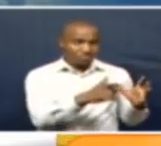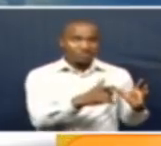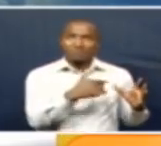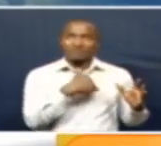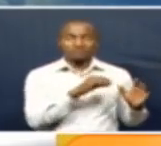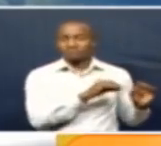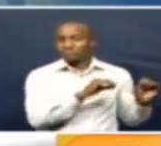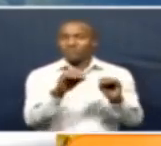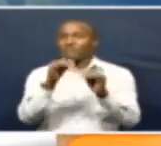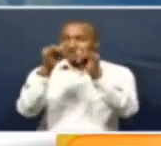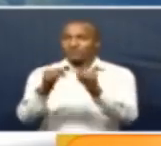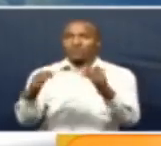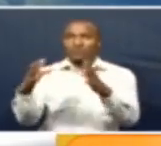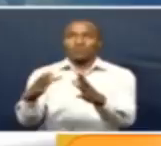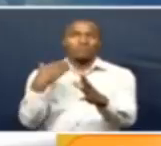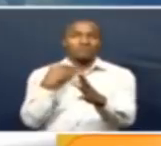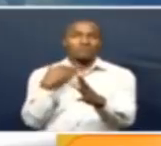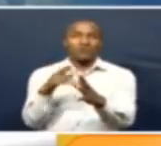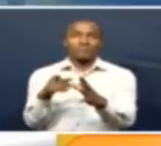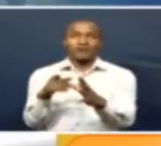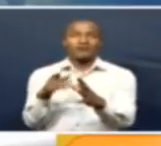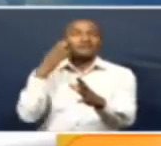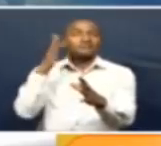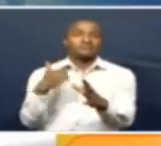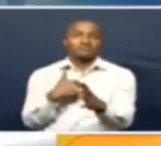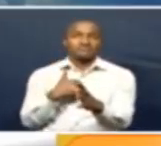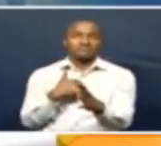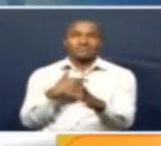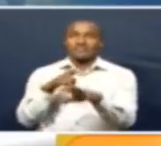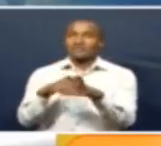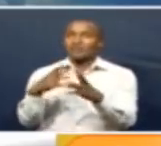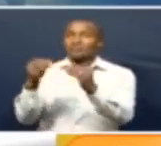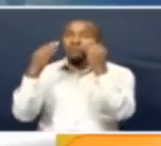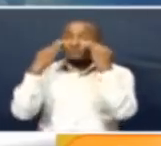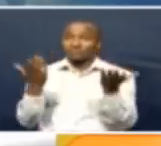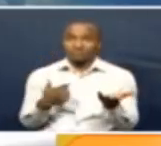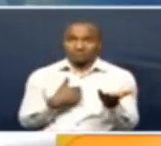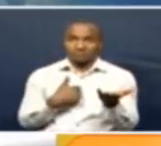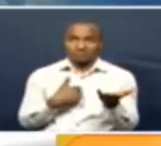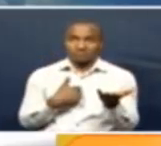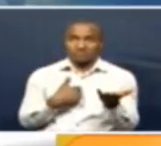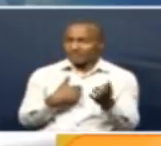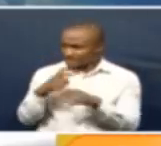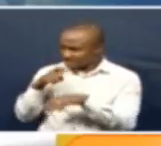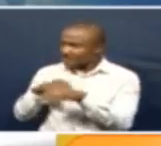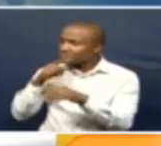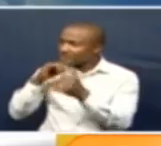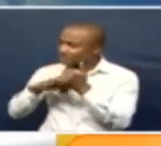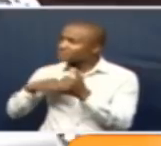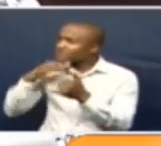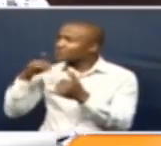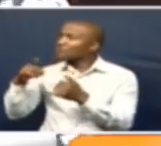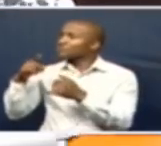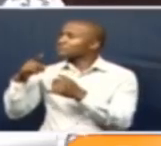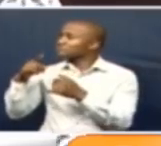nikatafuta ngenge mpya ambapo wange ilikuwa wakinijua. So nikienda na watu wako wananijua mimi. Kwa hivyo tuseme hata baada ya kifo chake hukustuka,